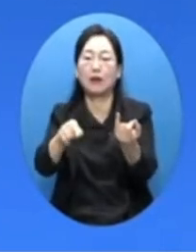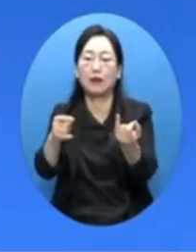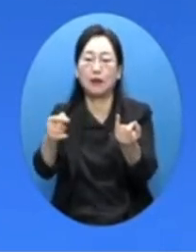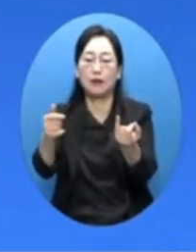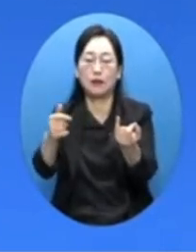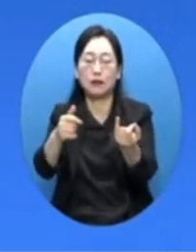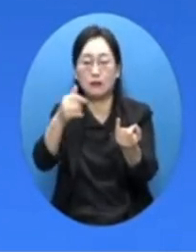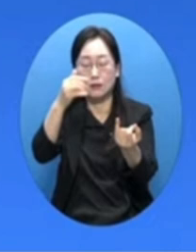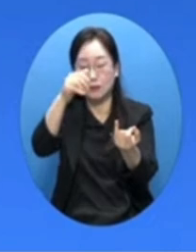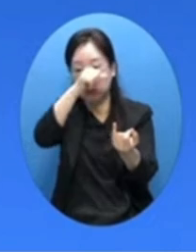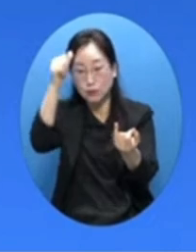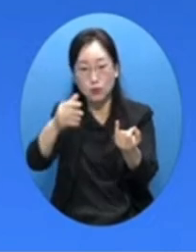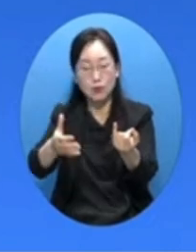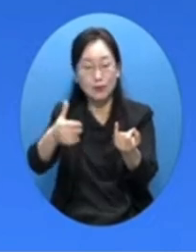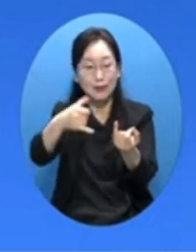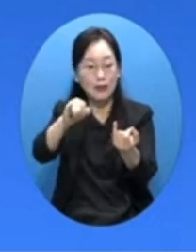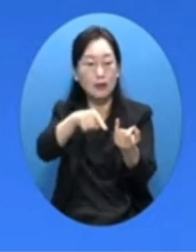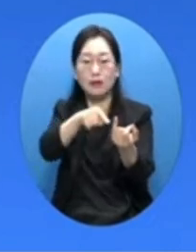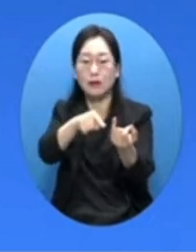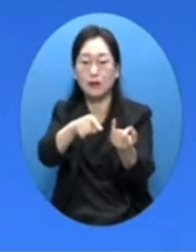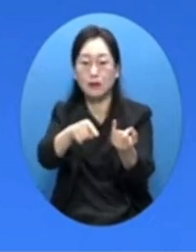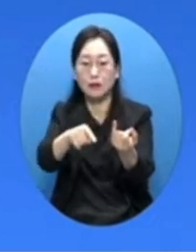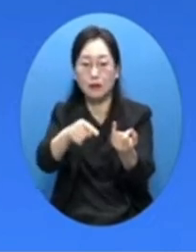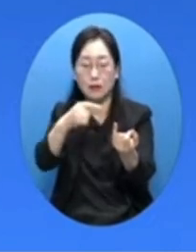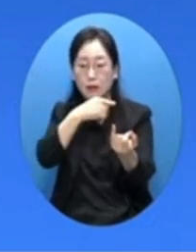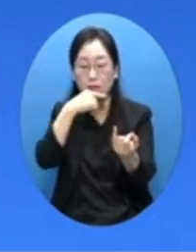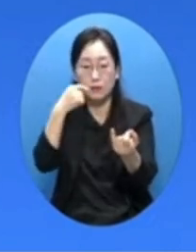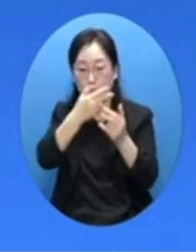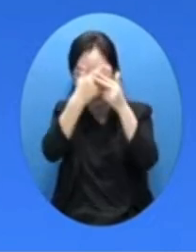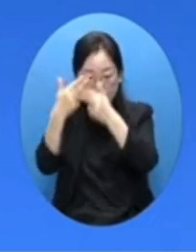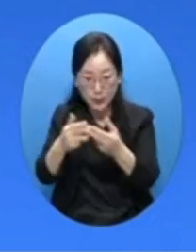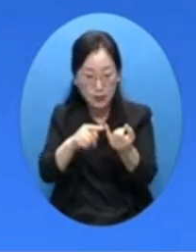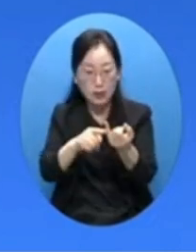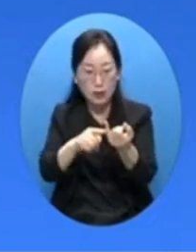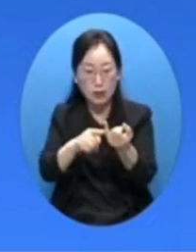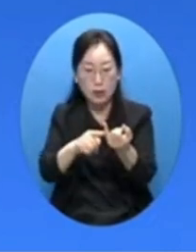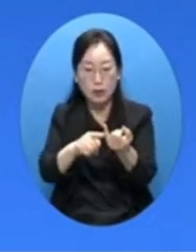자기 딸이 교통사고로 피투성이가 들어왔는데 그 품에서